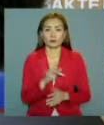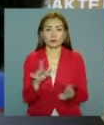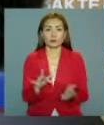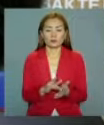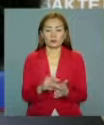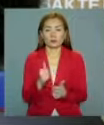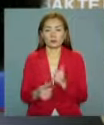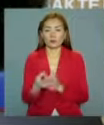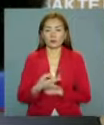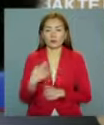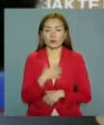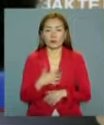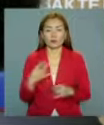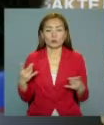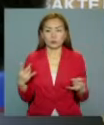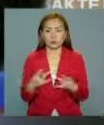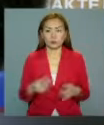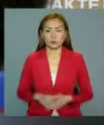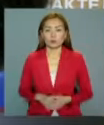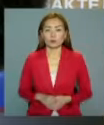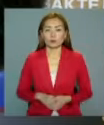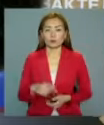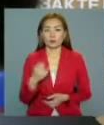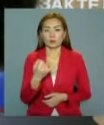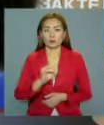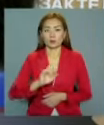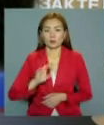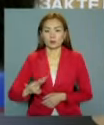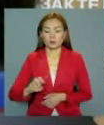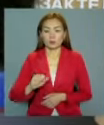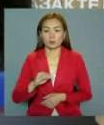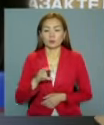орталықтар әр өңірде аса қажеттілігі бар. Осы Зейін Атырау